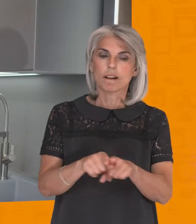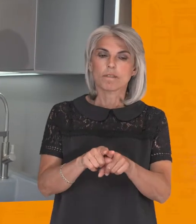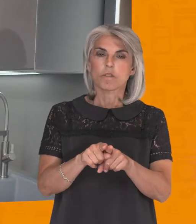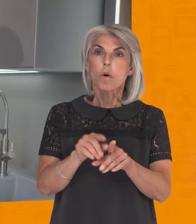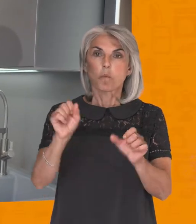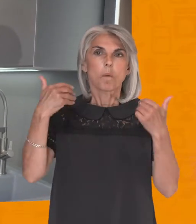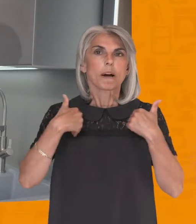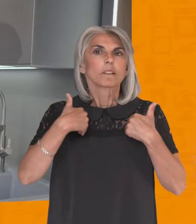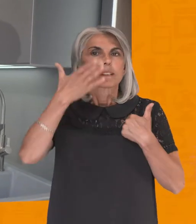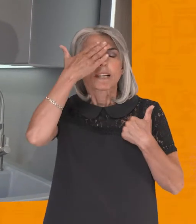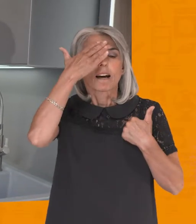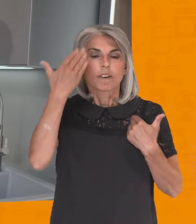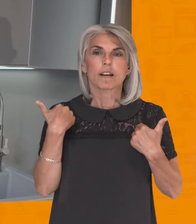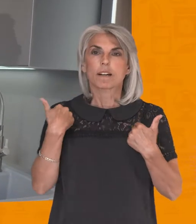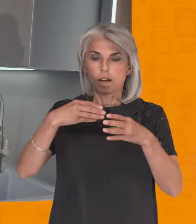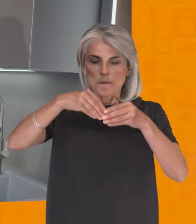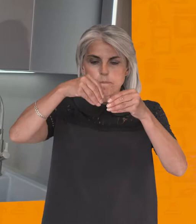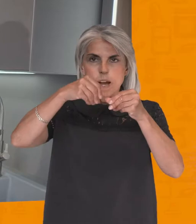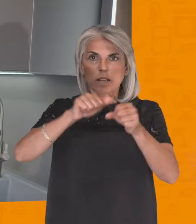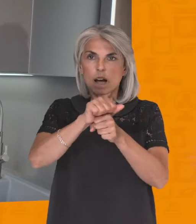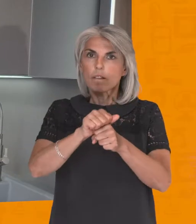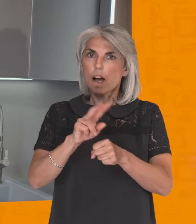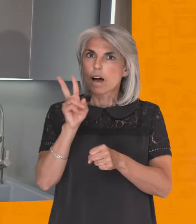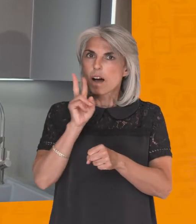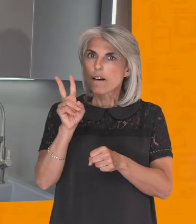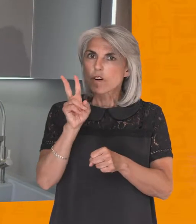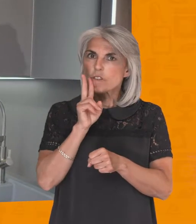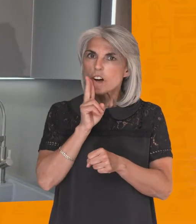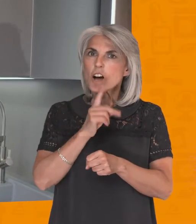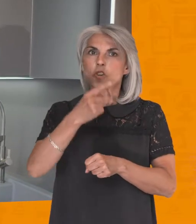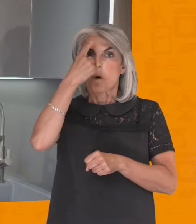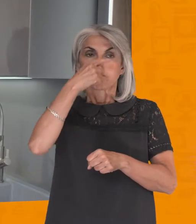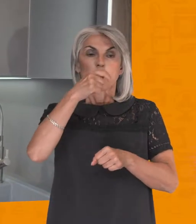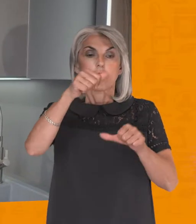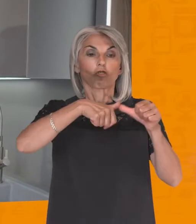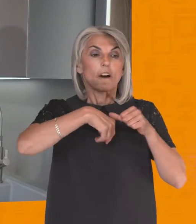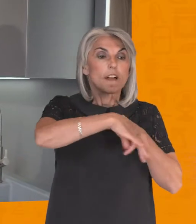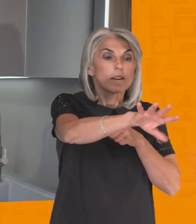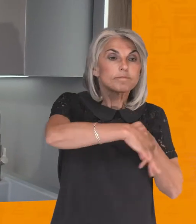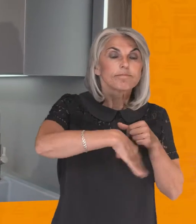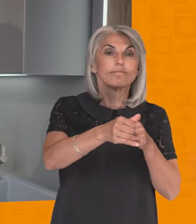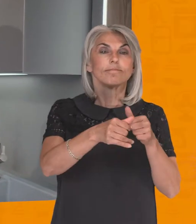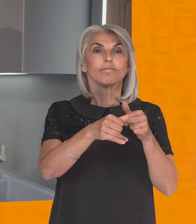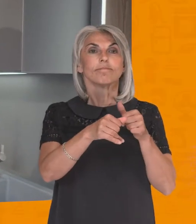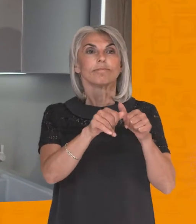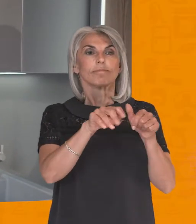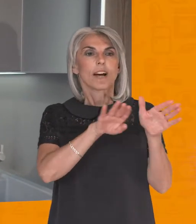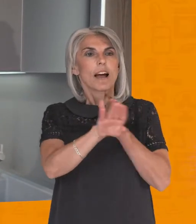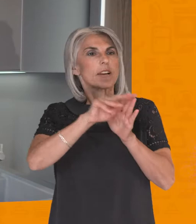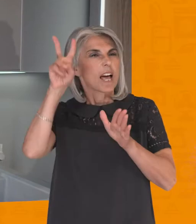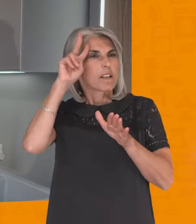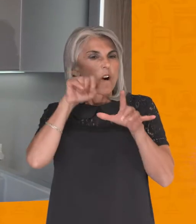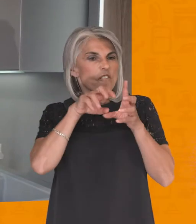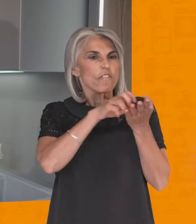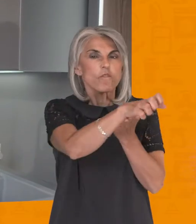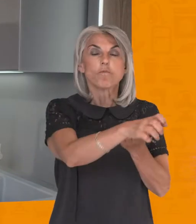beaucoup d'entre vous le savent, le marc à café a plein d'avantages. Donc tout d'abord, dans le jardin, il est utilisé comme répulsif, donc il peut